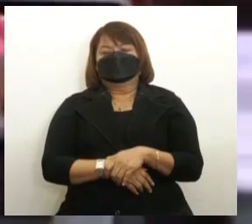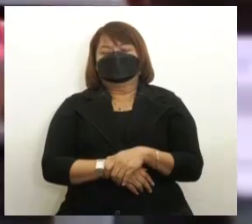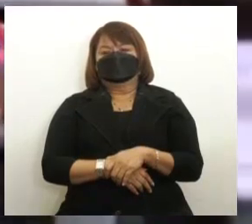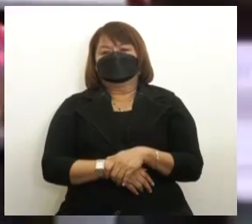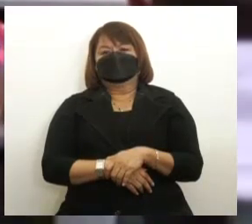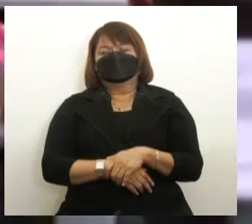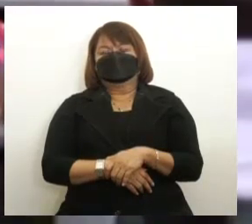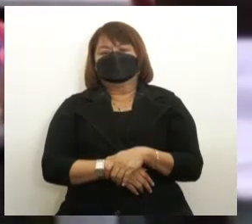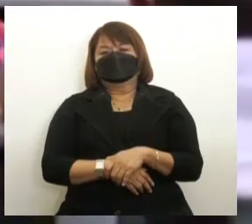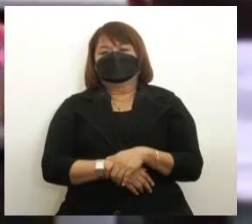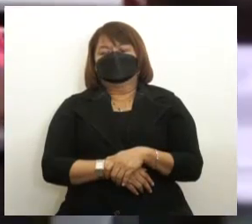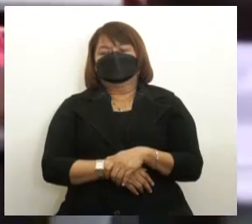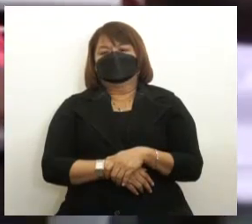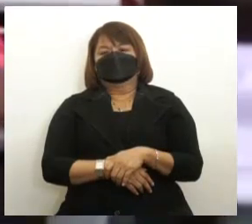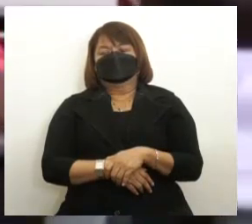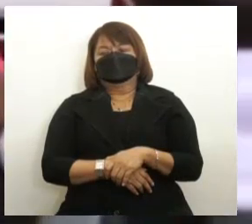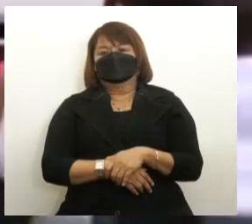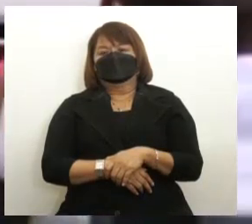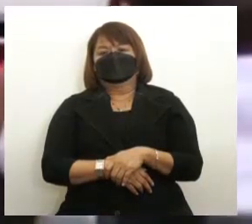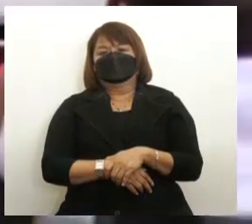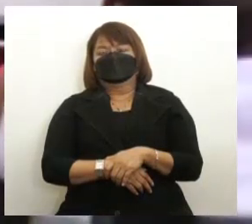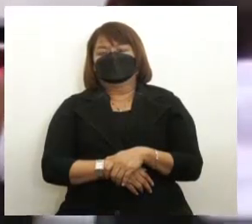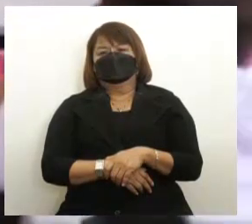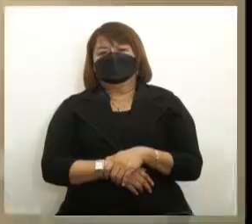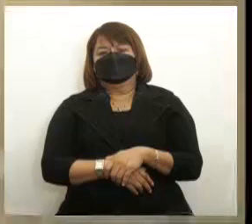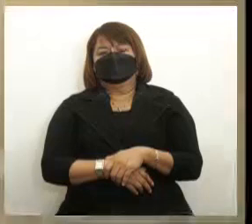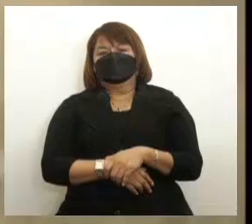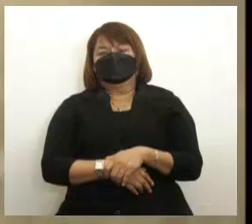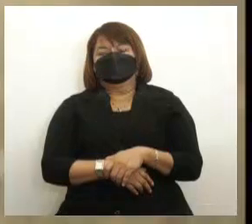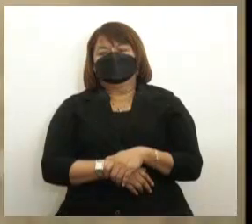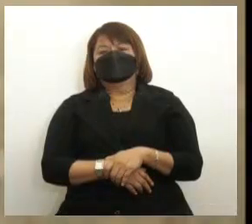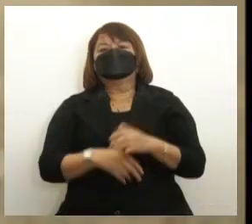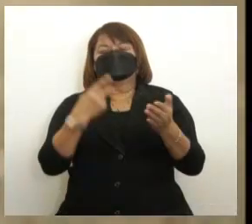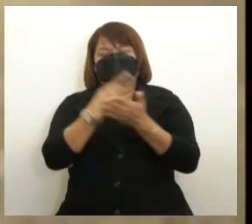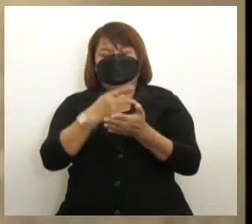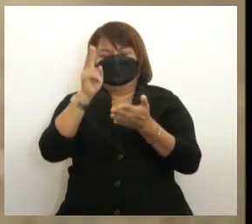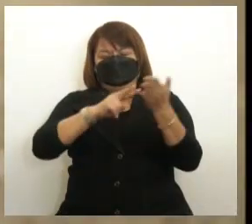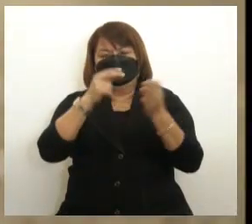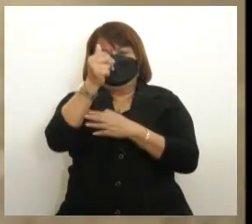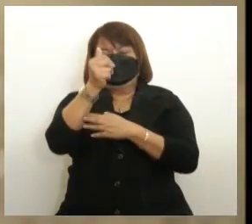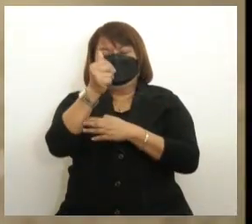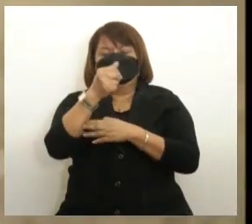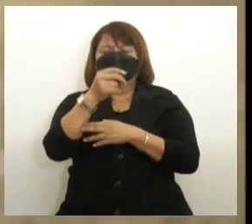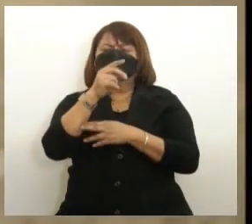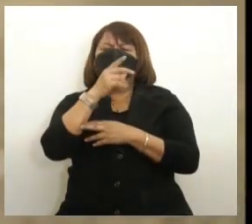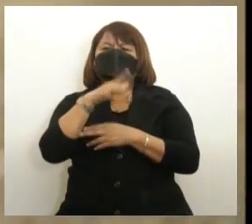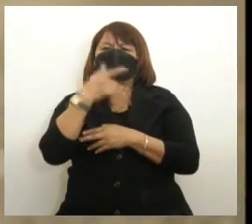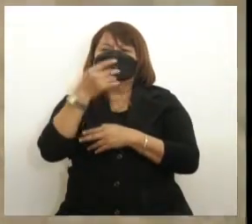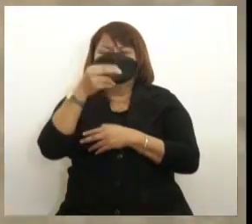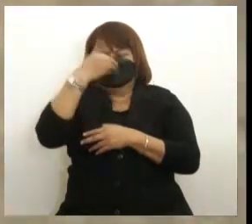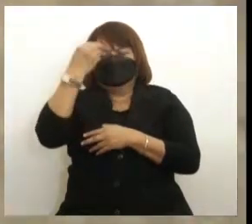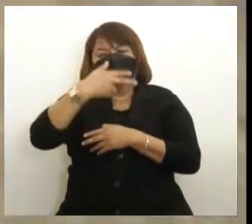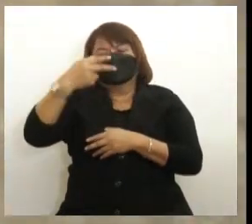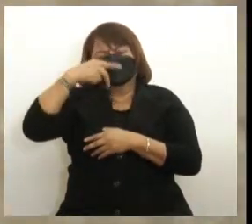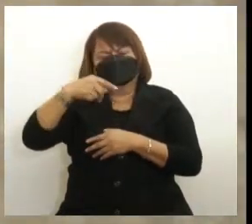ถูกต้องครับขอบคุณมากครับไปนั่งที่เก่งมากเลย รู้สึกยังไงคะมาเรียนวิชาภาษาไทย สนุกครับ เ